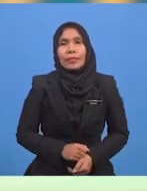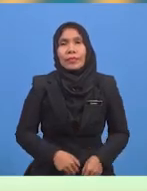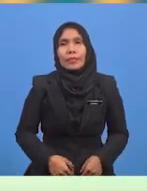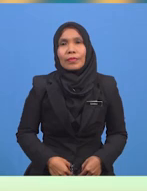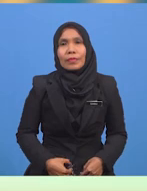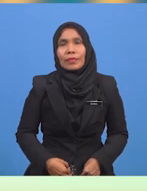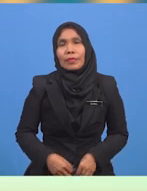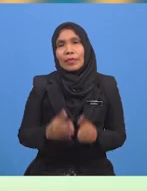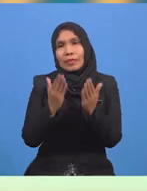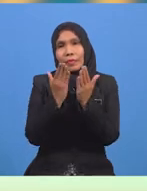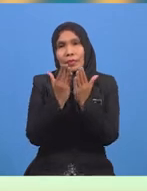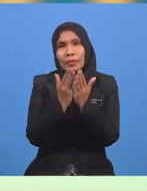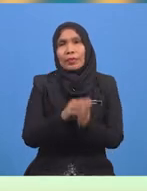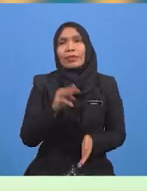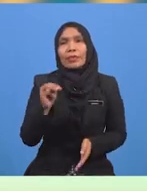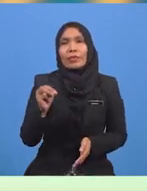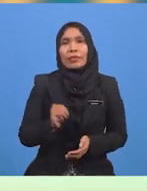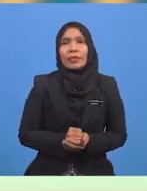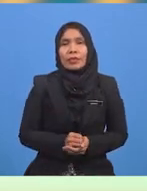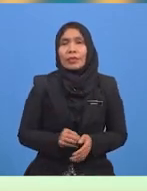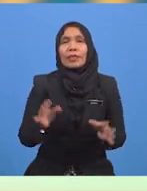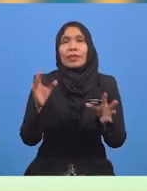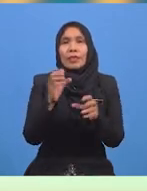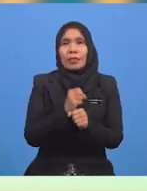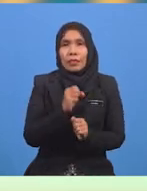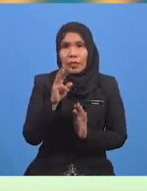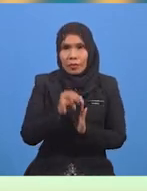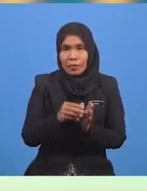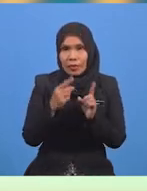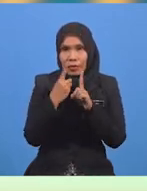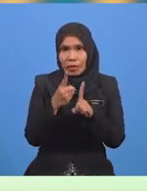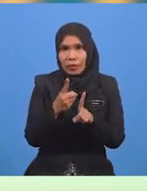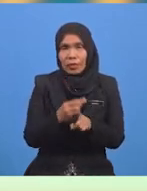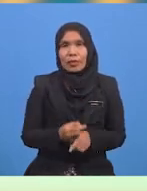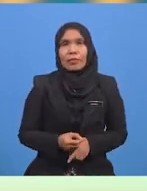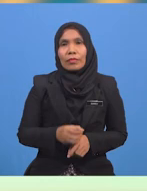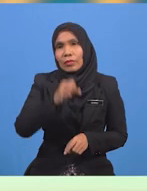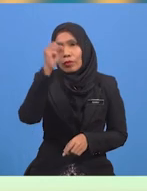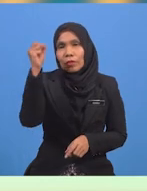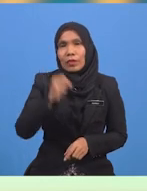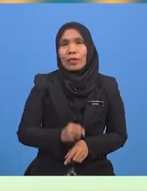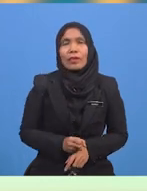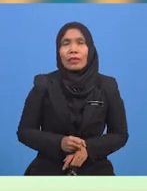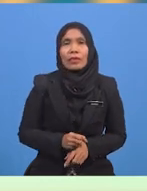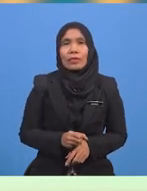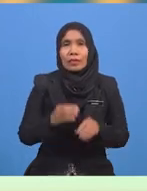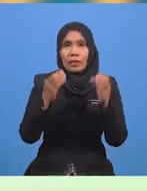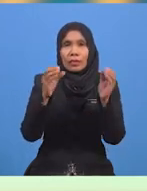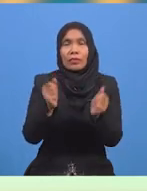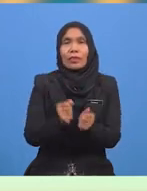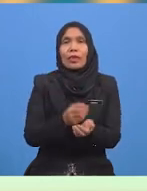Alhamdulillah, murid-murid dapat menjawab soalan cikgu dengan baik sekali.